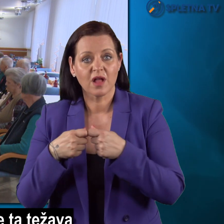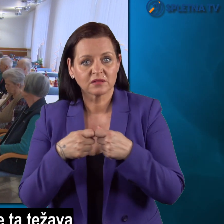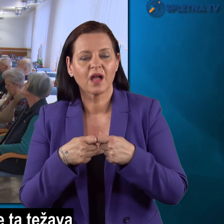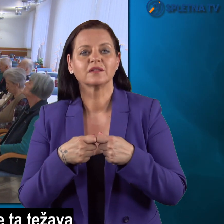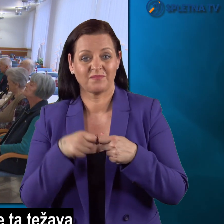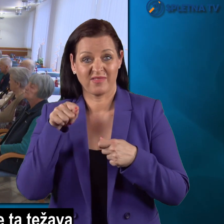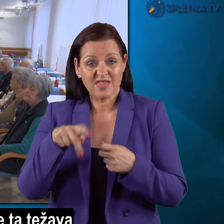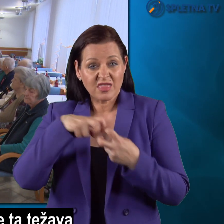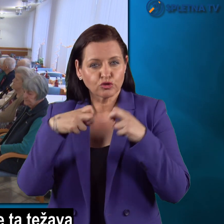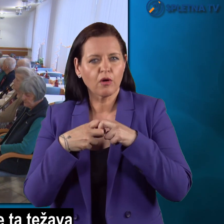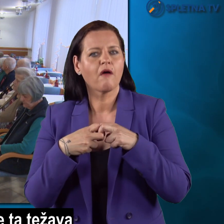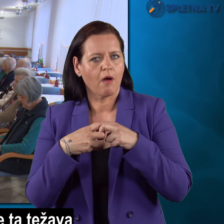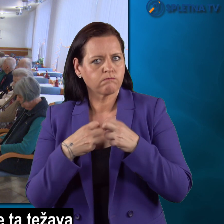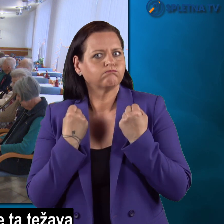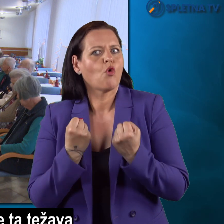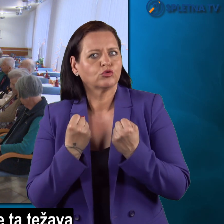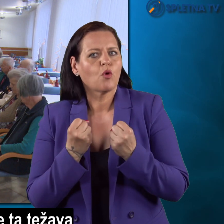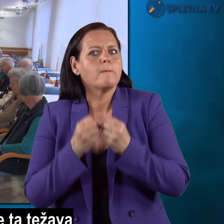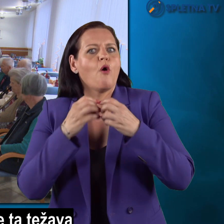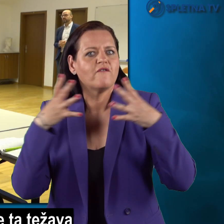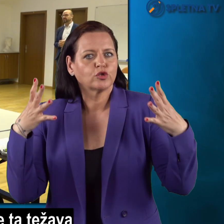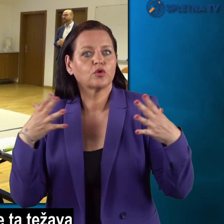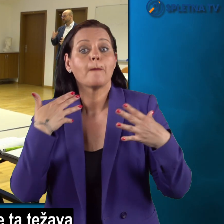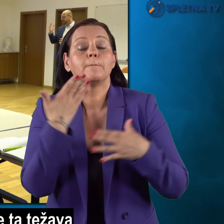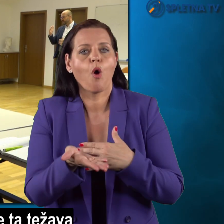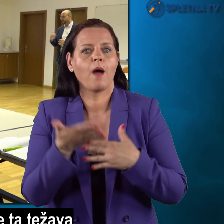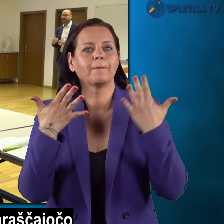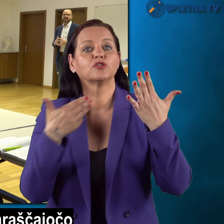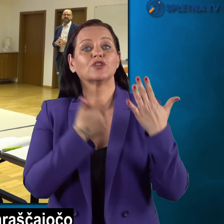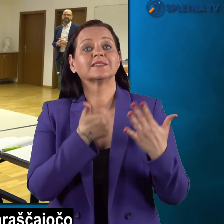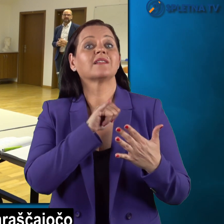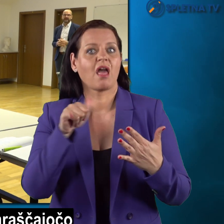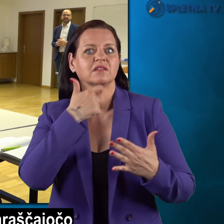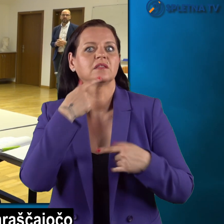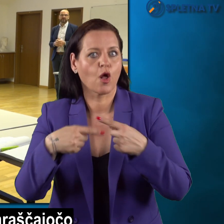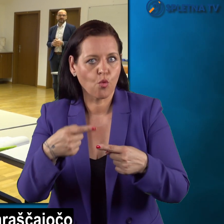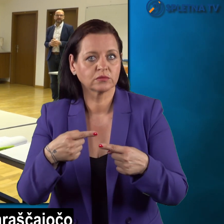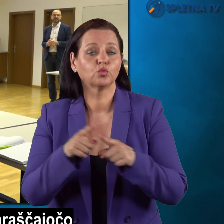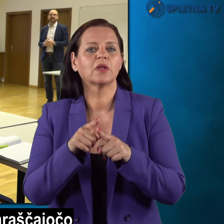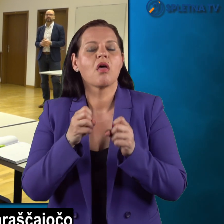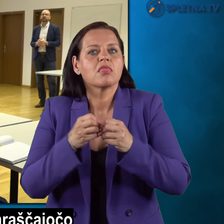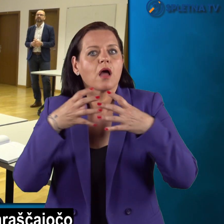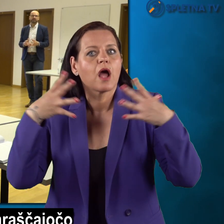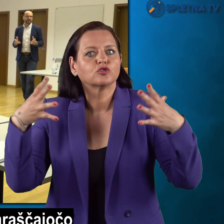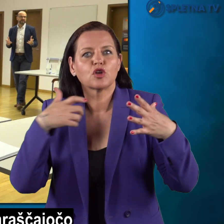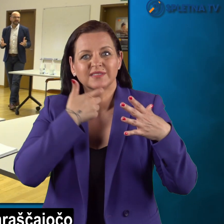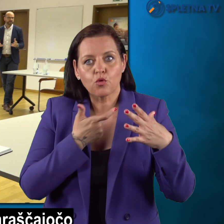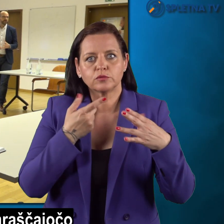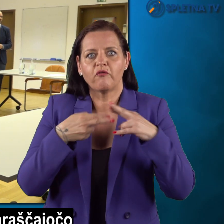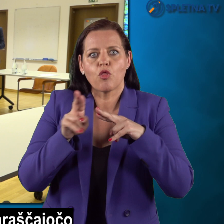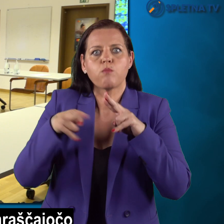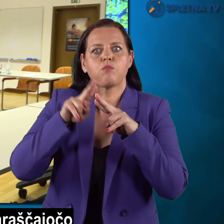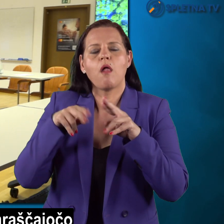organizacije se ta težava izrazito povečuje po 65. letu starosti in z naraščajočo starostjo postaja